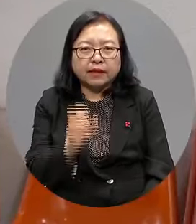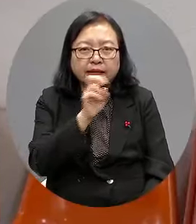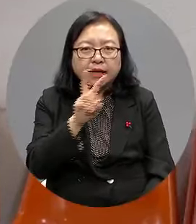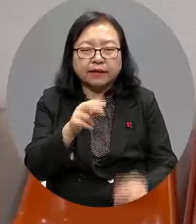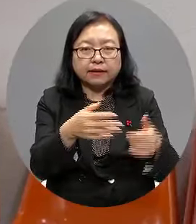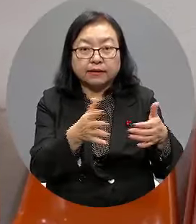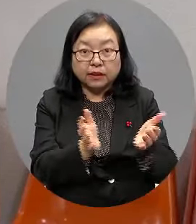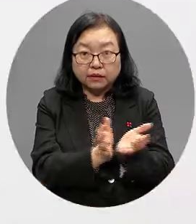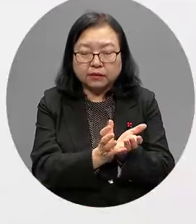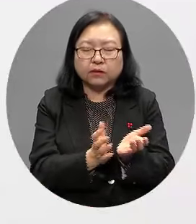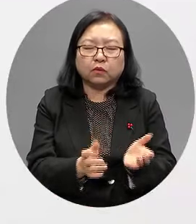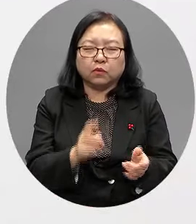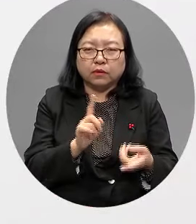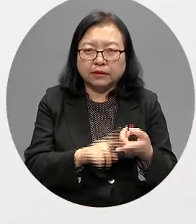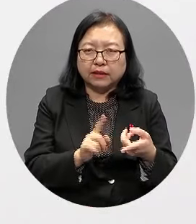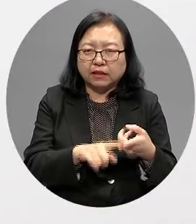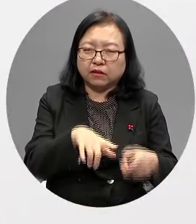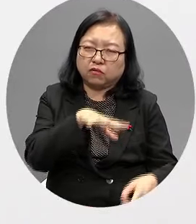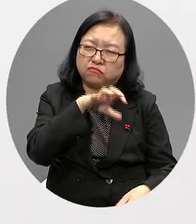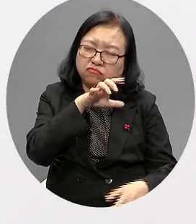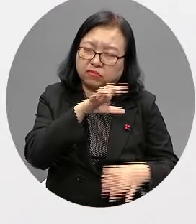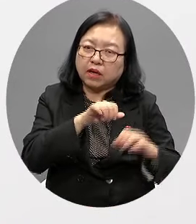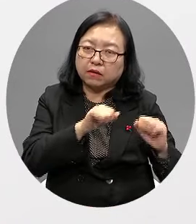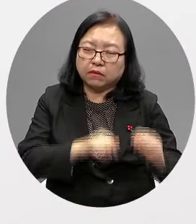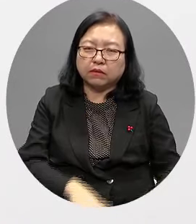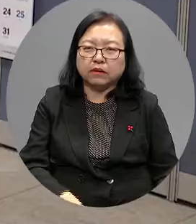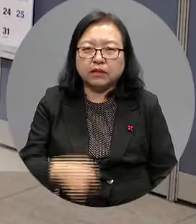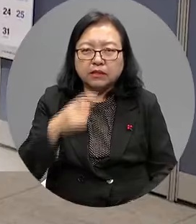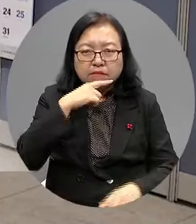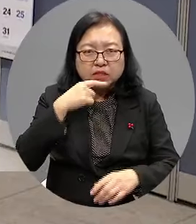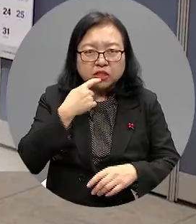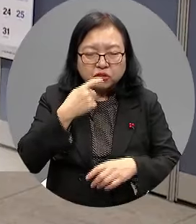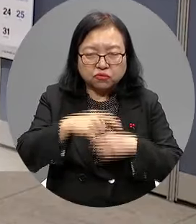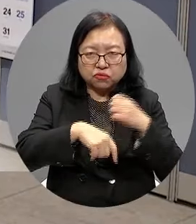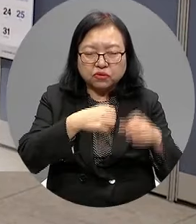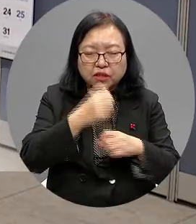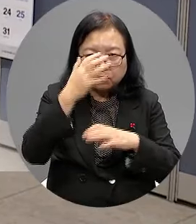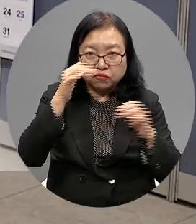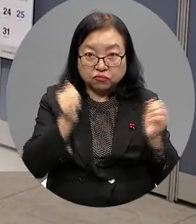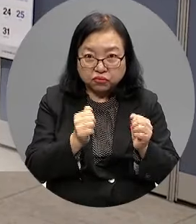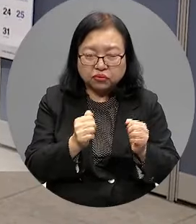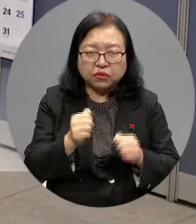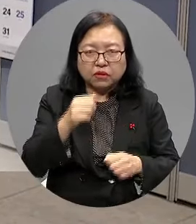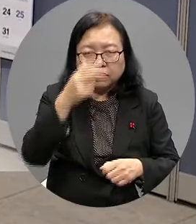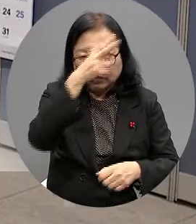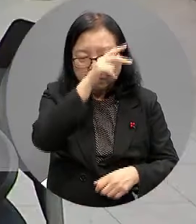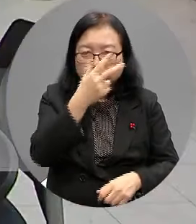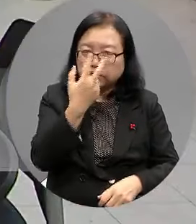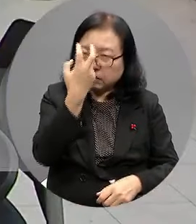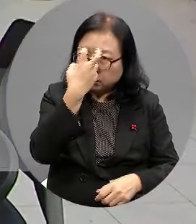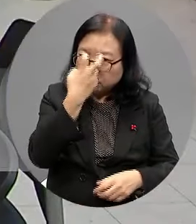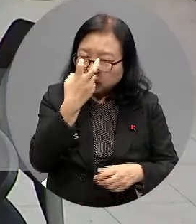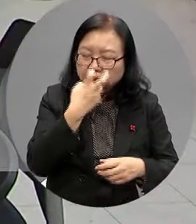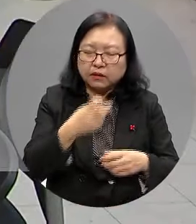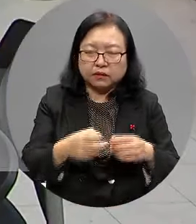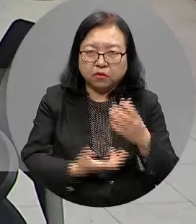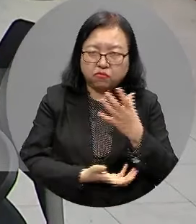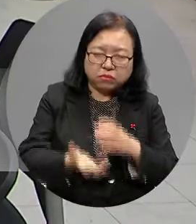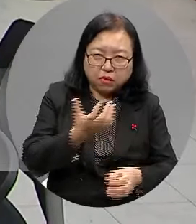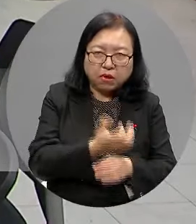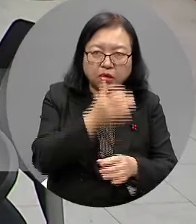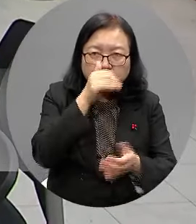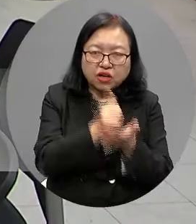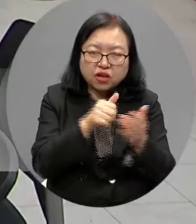야당들도 일제히 공세 수위를 높였습니다. 민주당 충북도당은 검찰과 경찰이 내란죄 수사에 들어간 데 대해